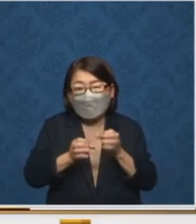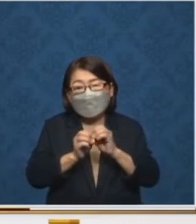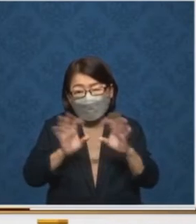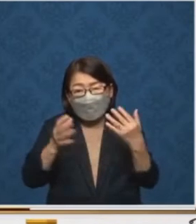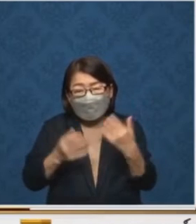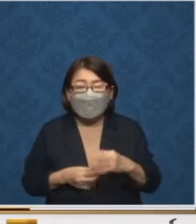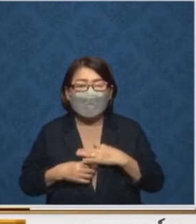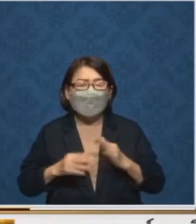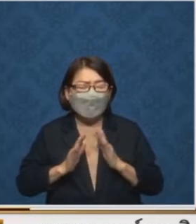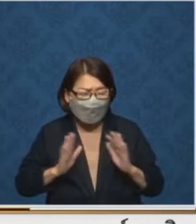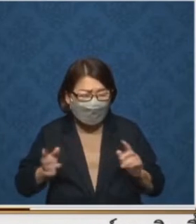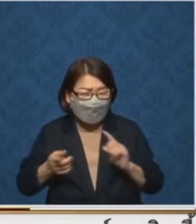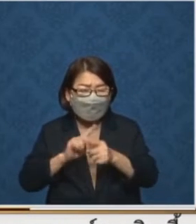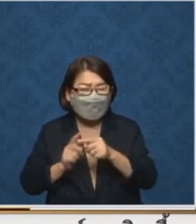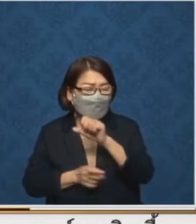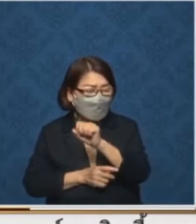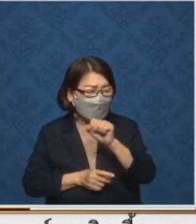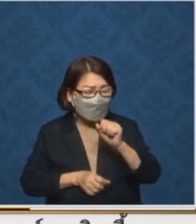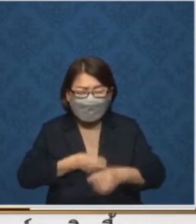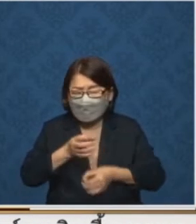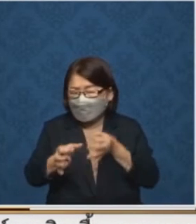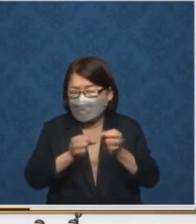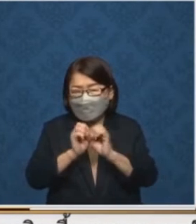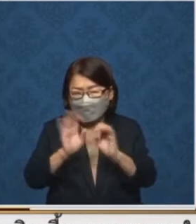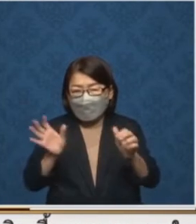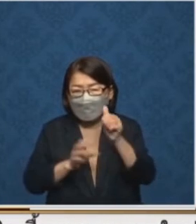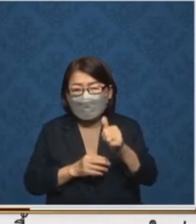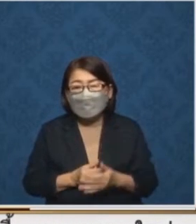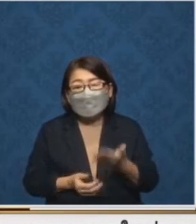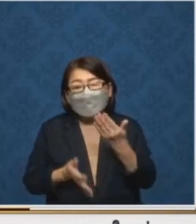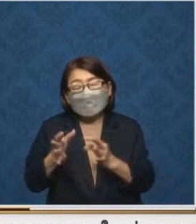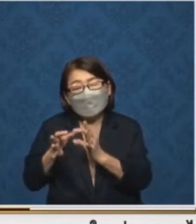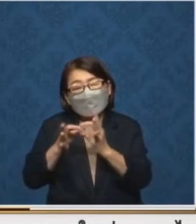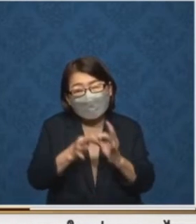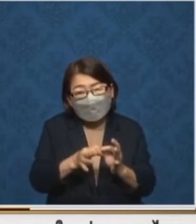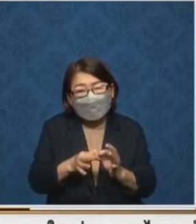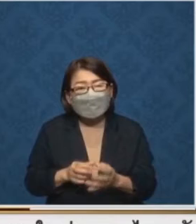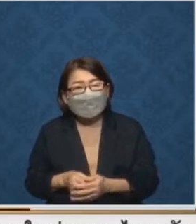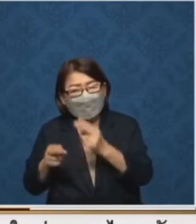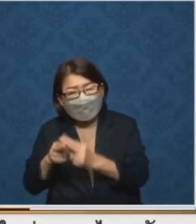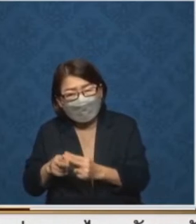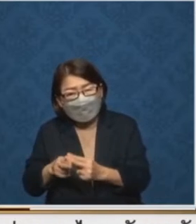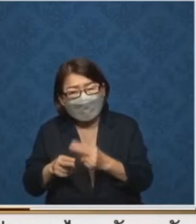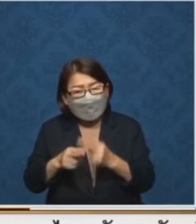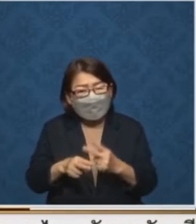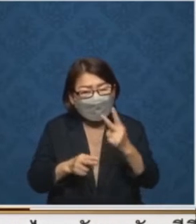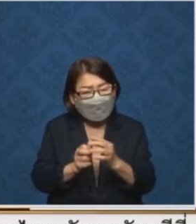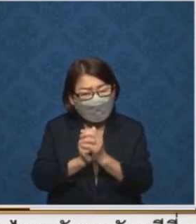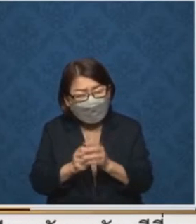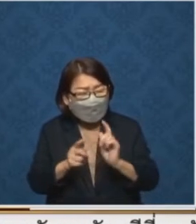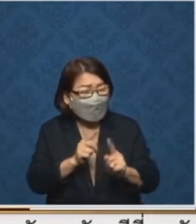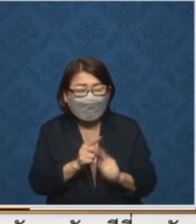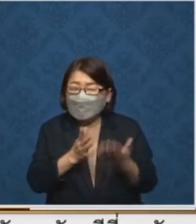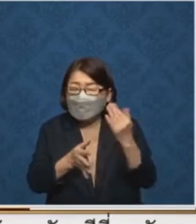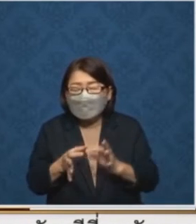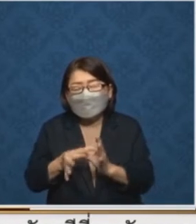ประโยคแรกที่รัฐบาลประกาศออกมา Systemยสอมบาคและทประยุุินั่งหัวโตบอกว่า 18-60 ต้องฉีดdish